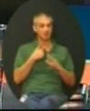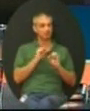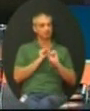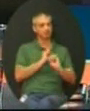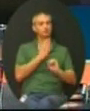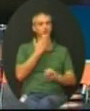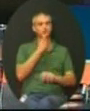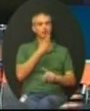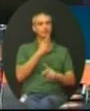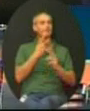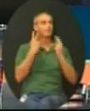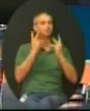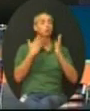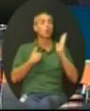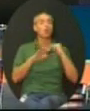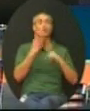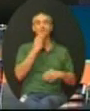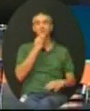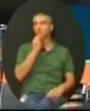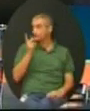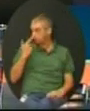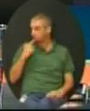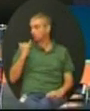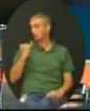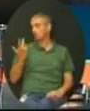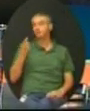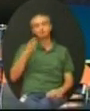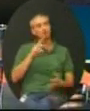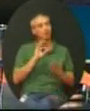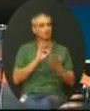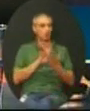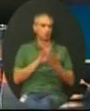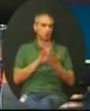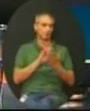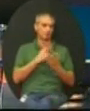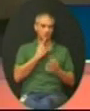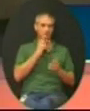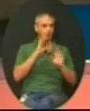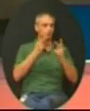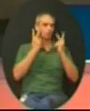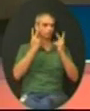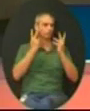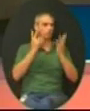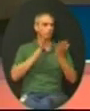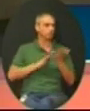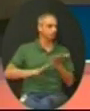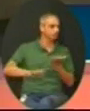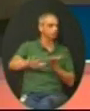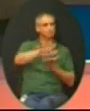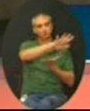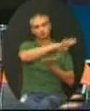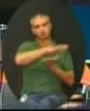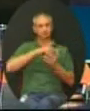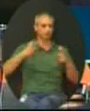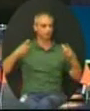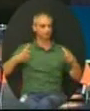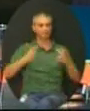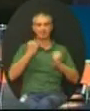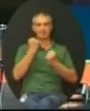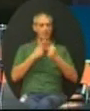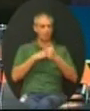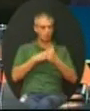של ירושלים במשמעות של הרוב היהודי בירושלים. גם זה נכון. זו נקודה. ופה אני אומר, יש חשיבות מטרופולינית